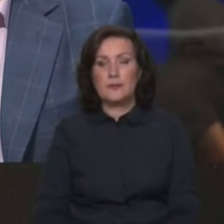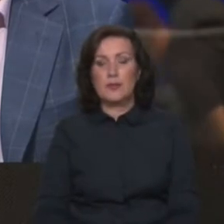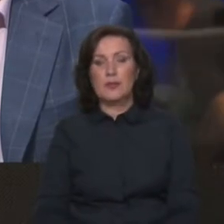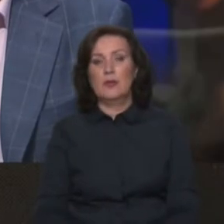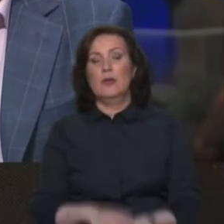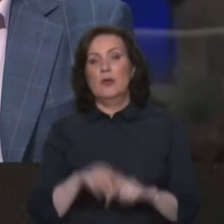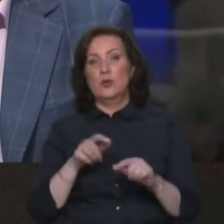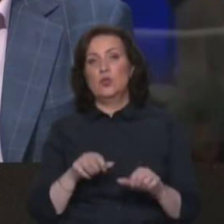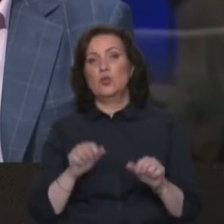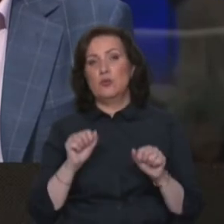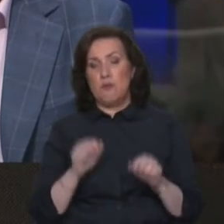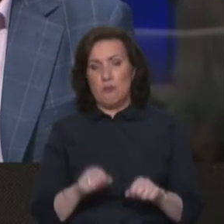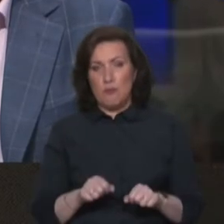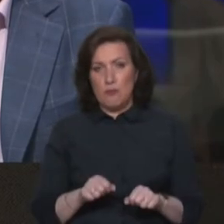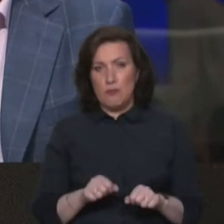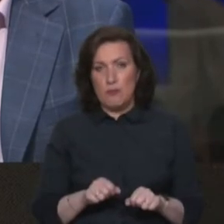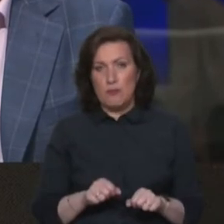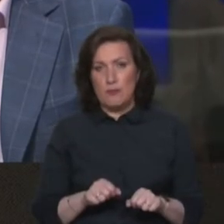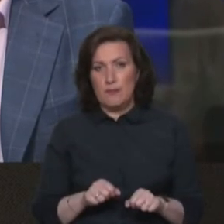Тут, може,